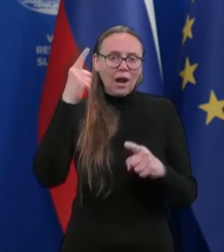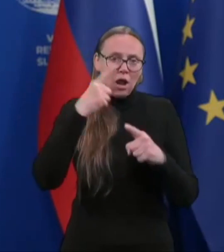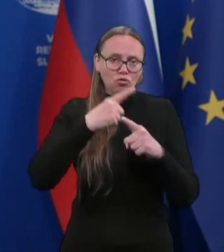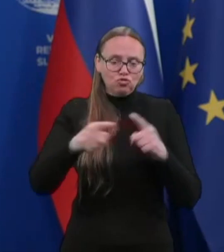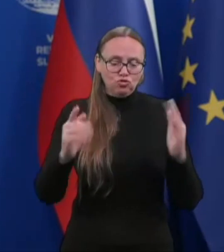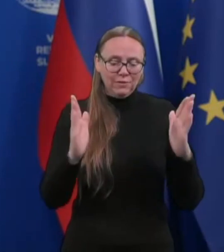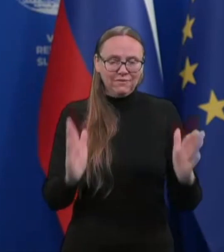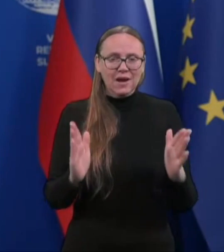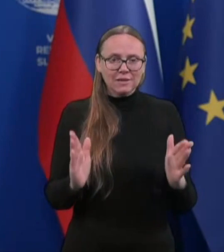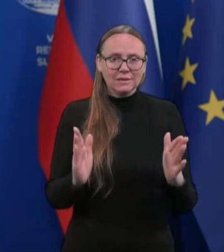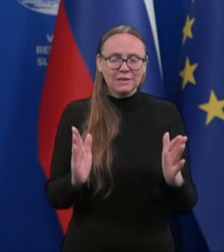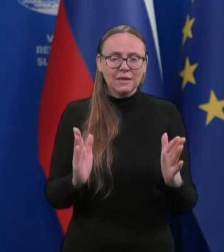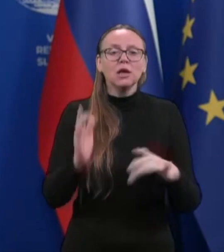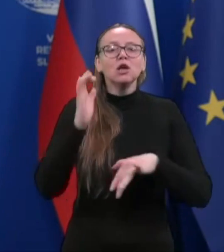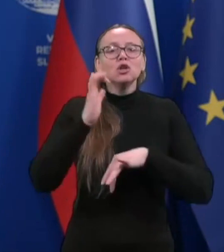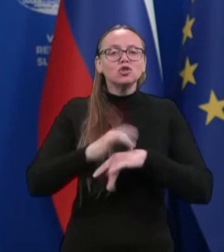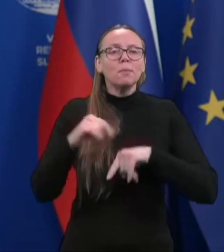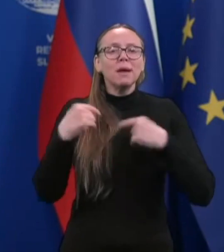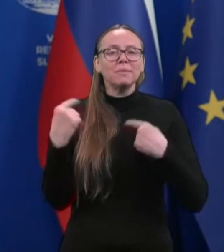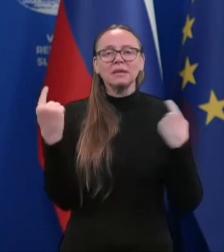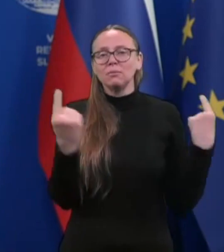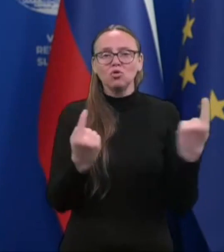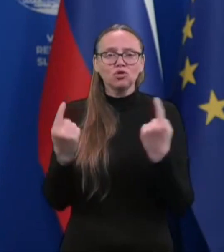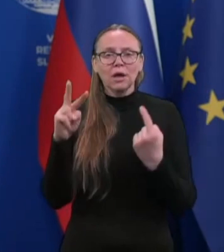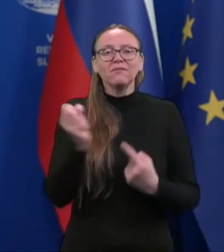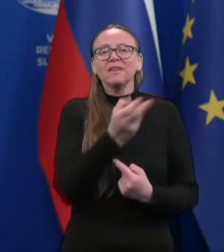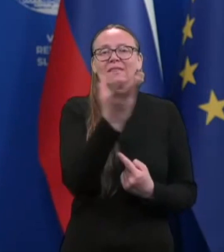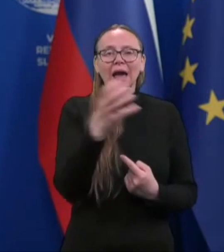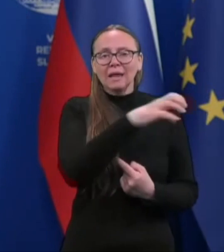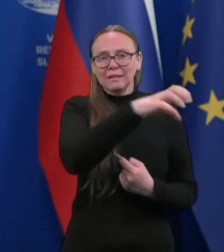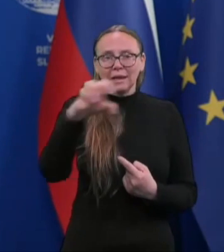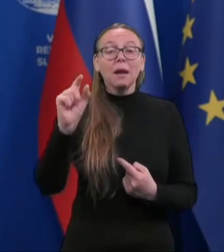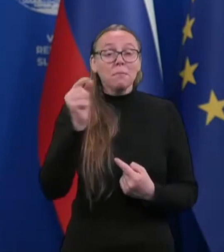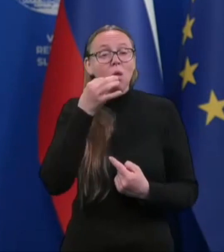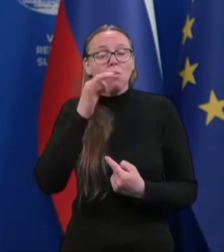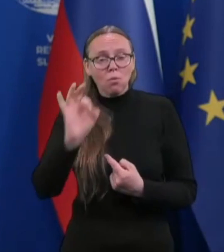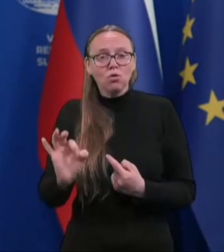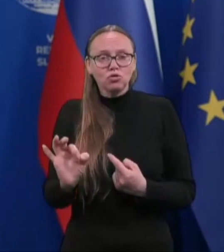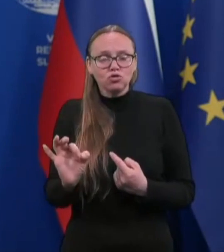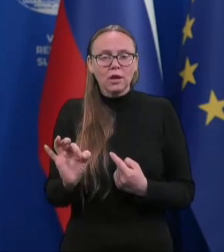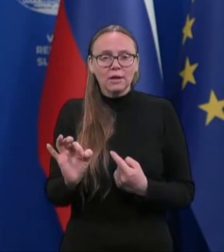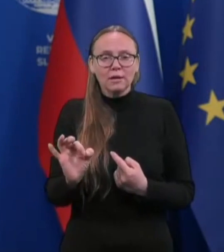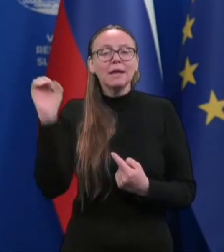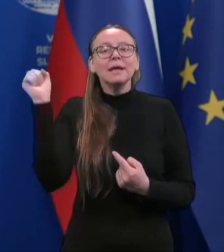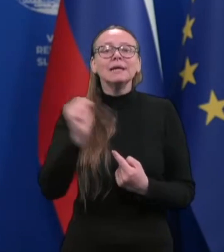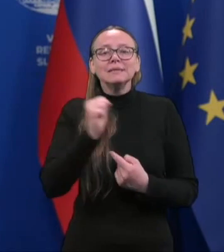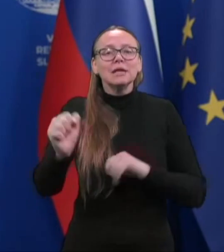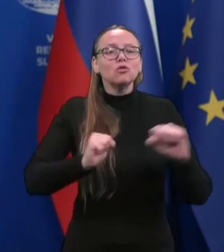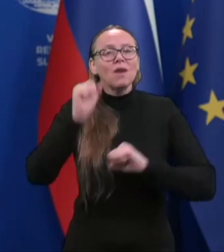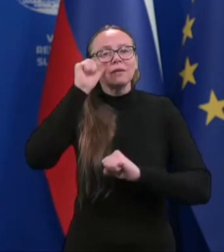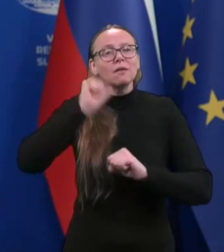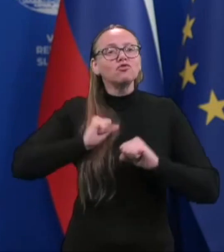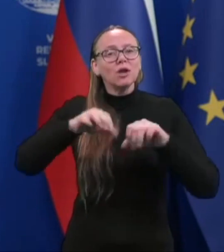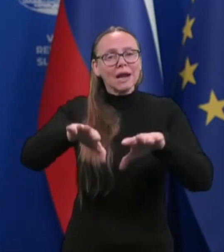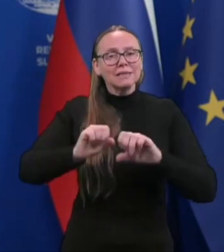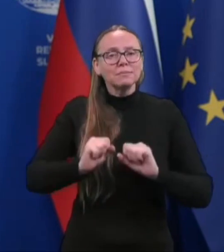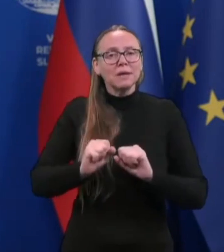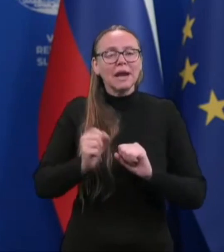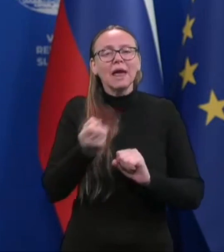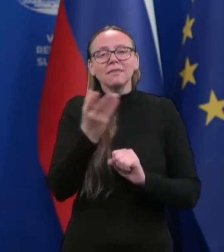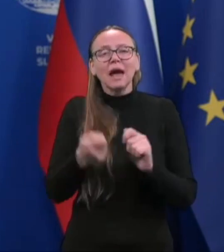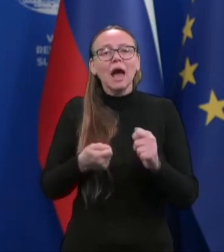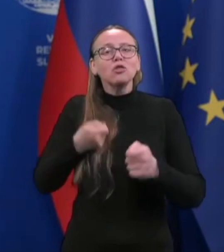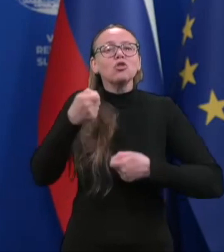fazi. So pa epidemiološke razmere v nekaterih regijah nekoliko boljše, zato je vlada včeraj sprejela nekaj